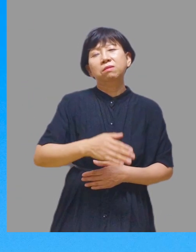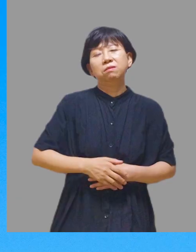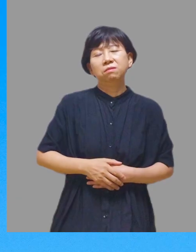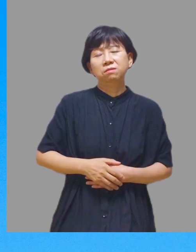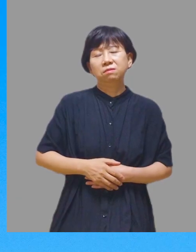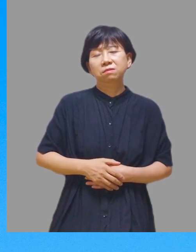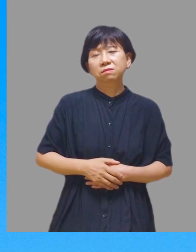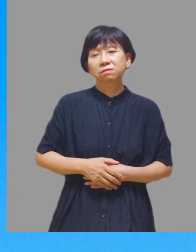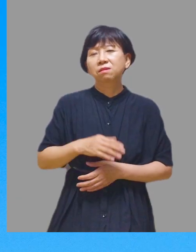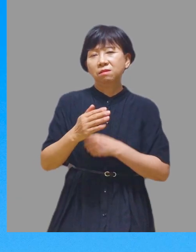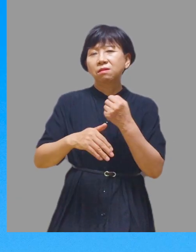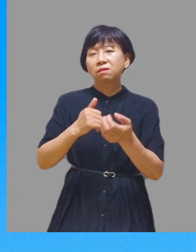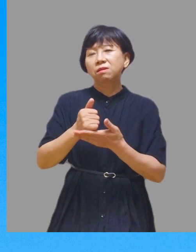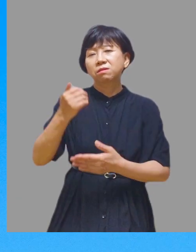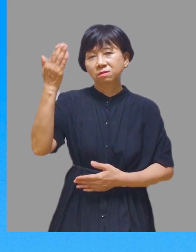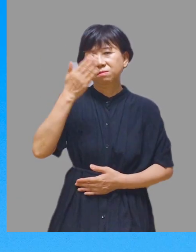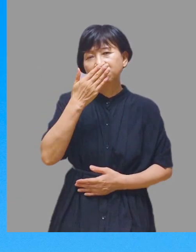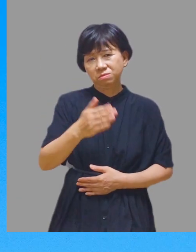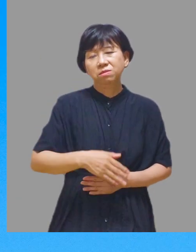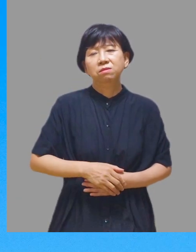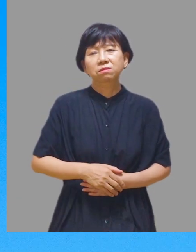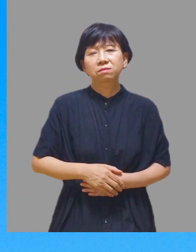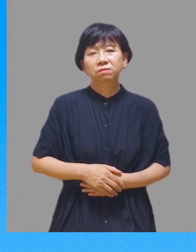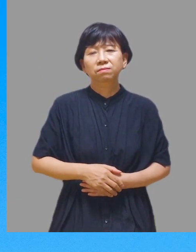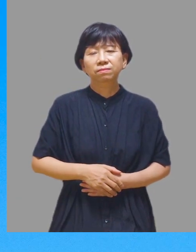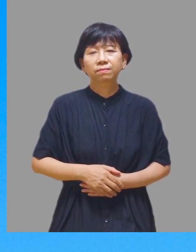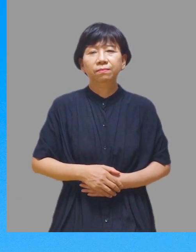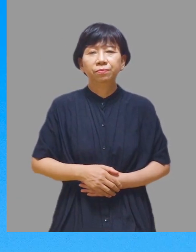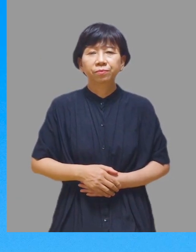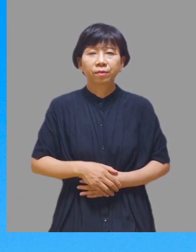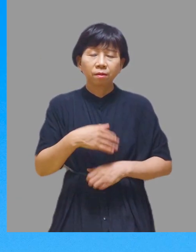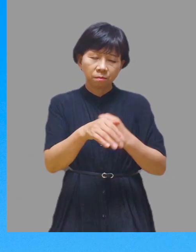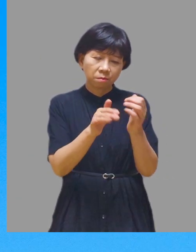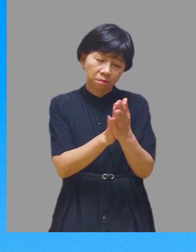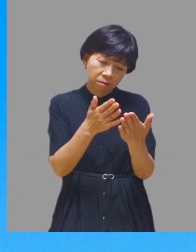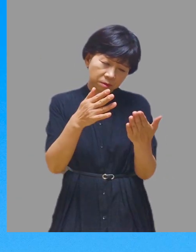그렇죠? 여러분, 말씀 잘 들여다보셔야 돼요.